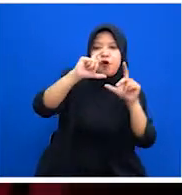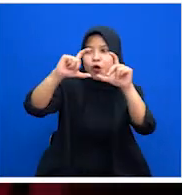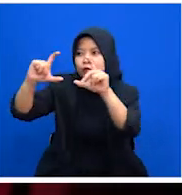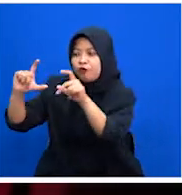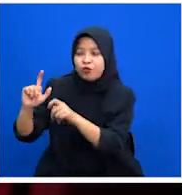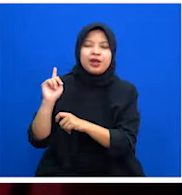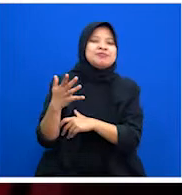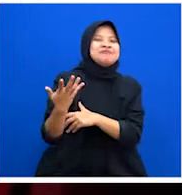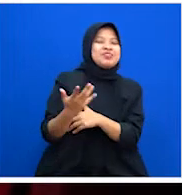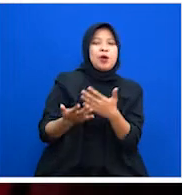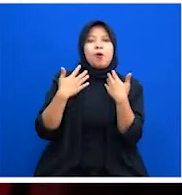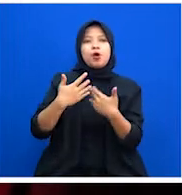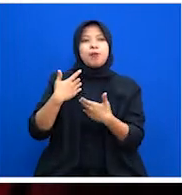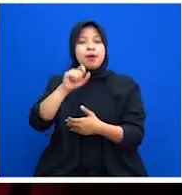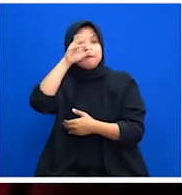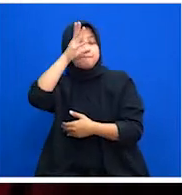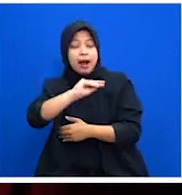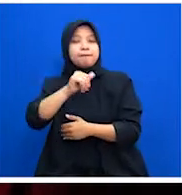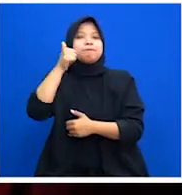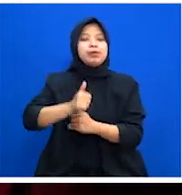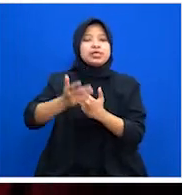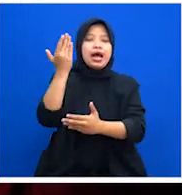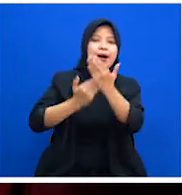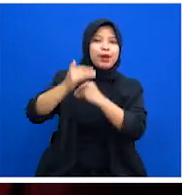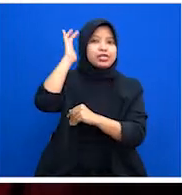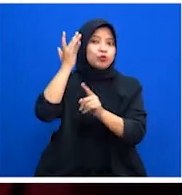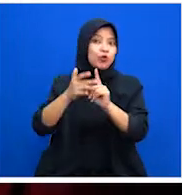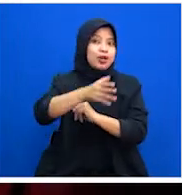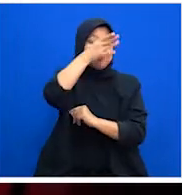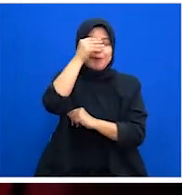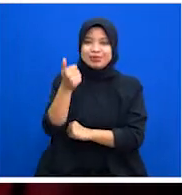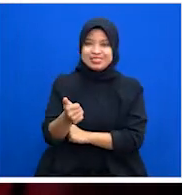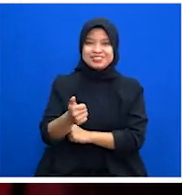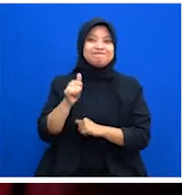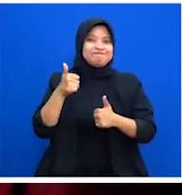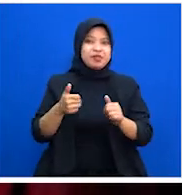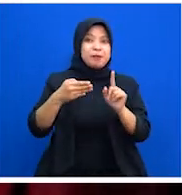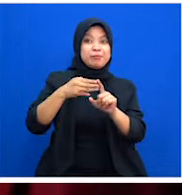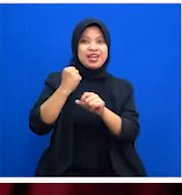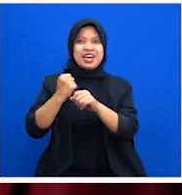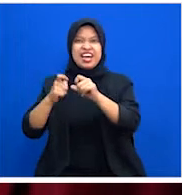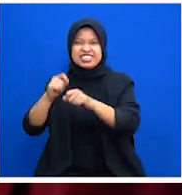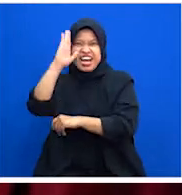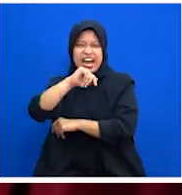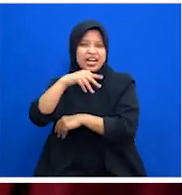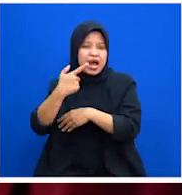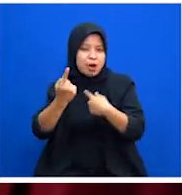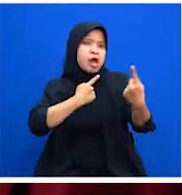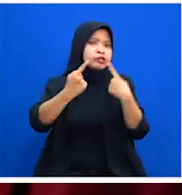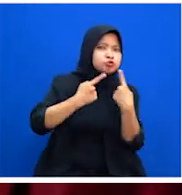nah semoga orang-orang jadi mungkin paham lah cara penggunaan aplikasi itu Ya seperti biasa kita di bgs bakal bahas